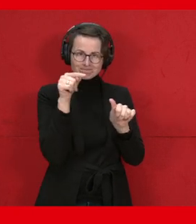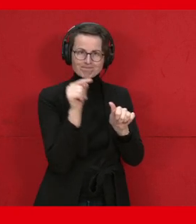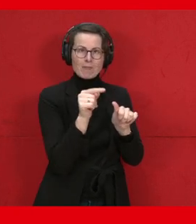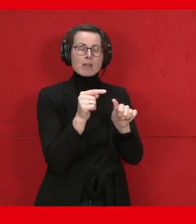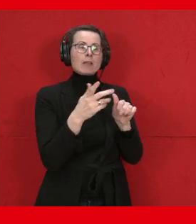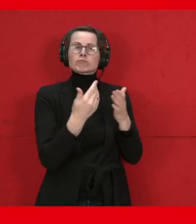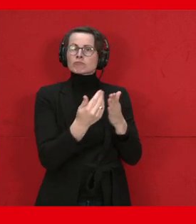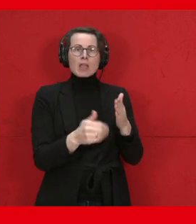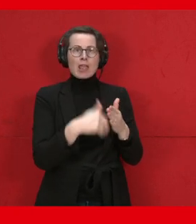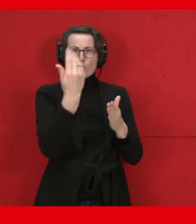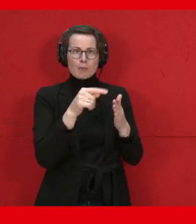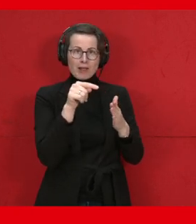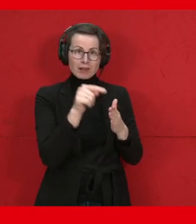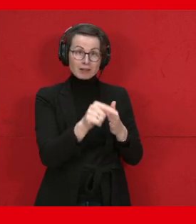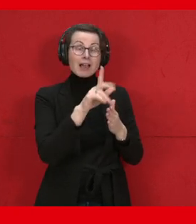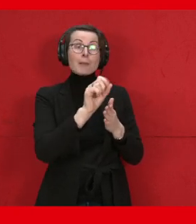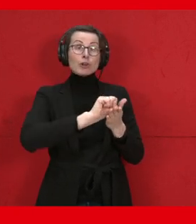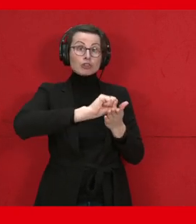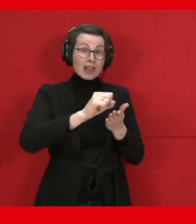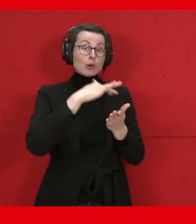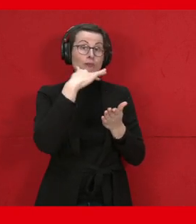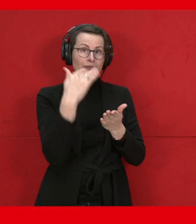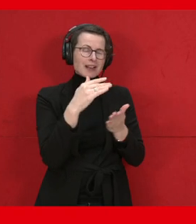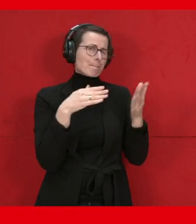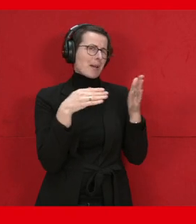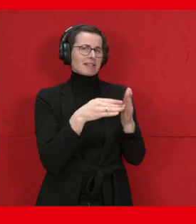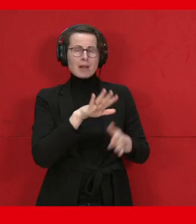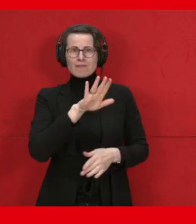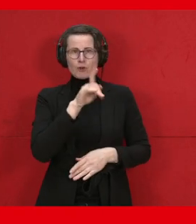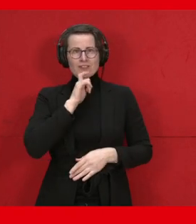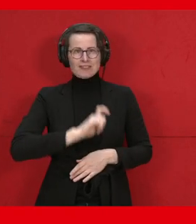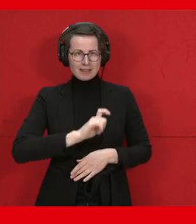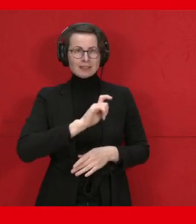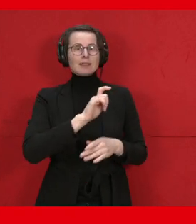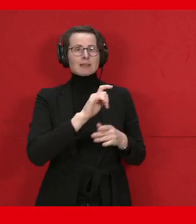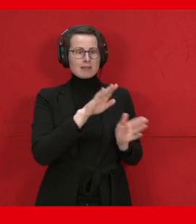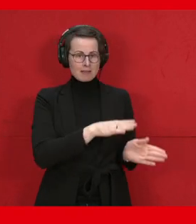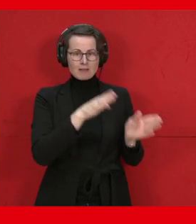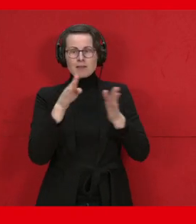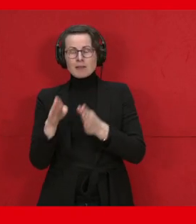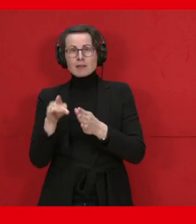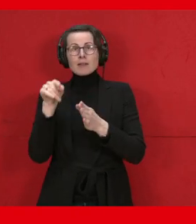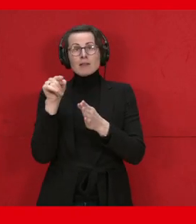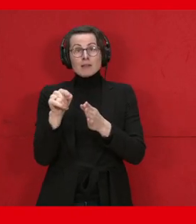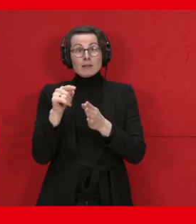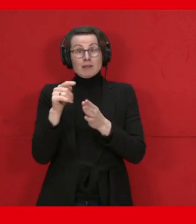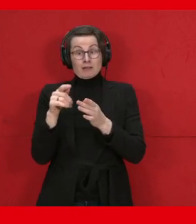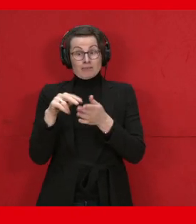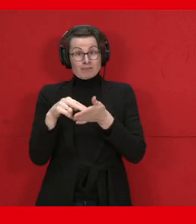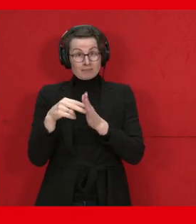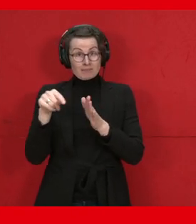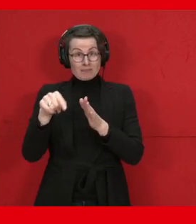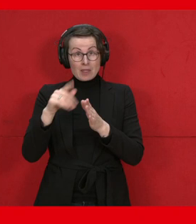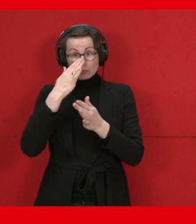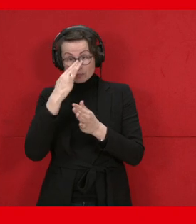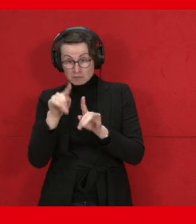zu einem Preis von maximal 5 Cent pro Kilowattstunde. Zweitens, die Industrie muss die Technologien entwickeln, sie muss sie erproben und dann